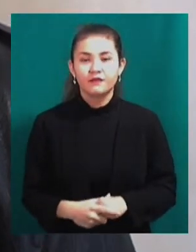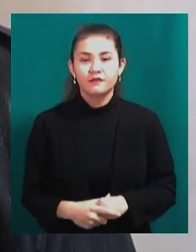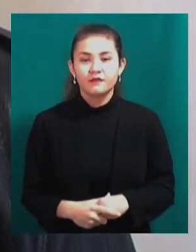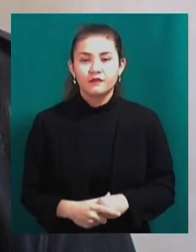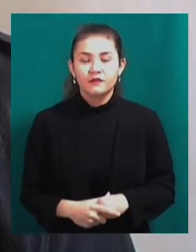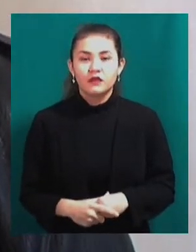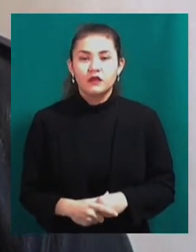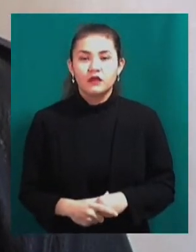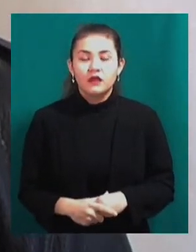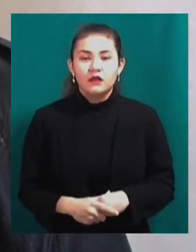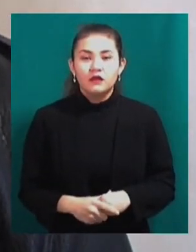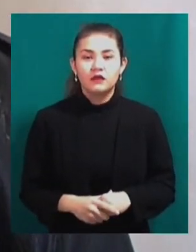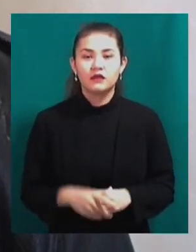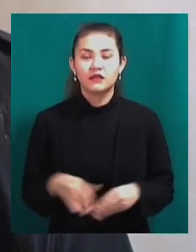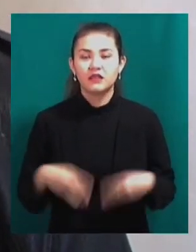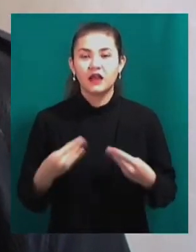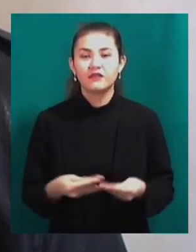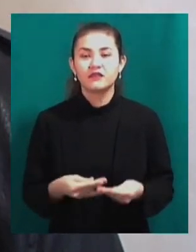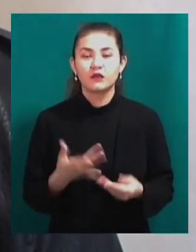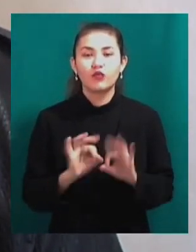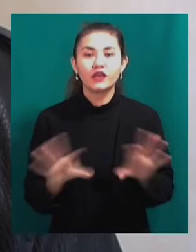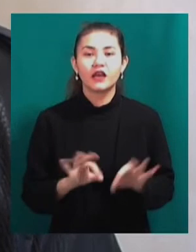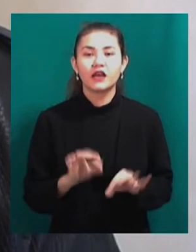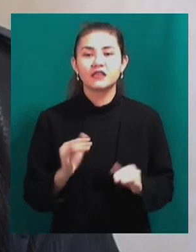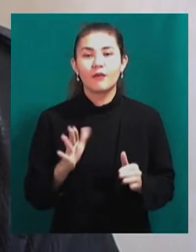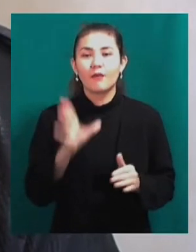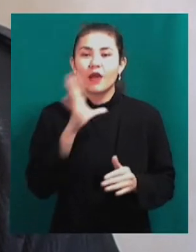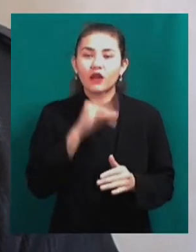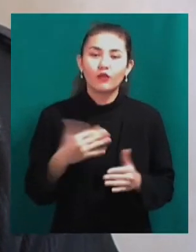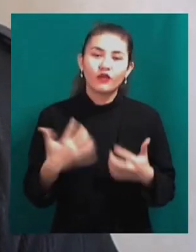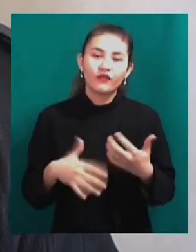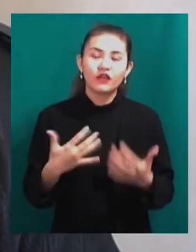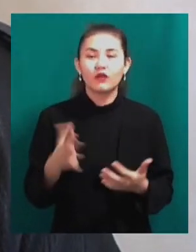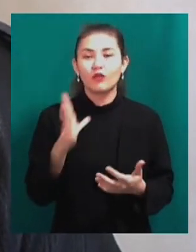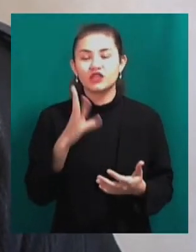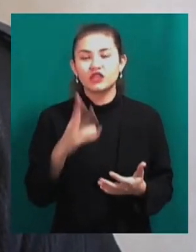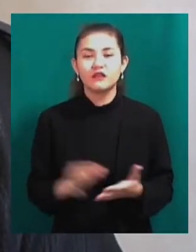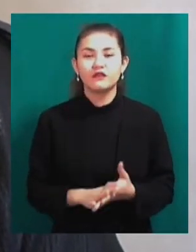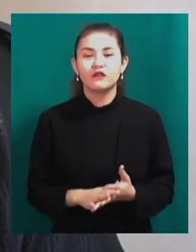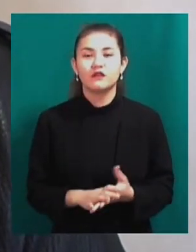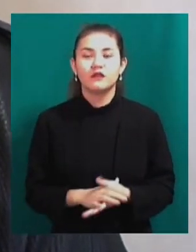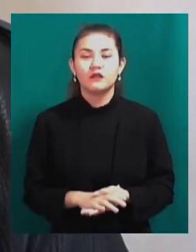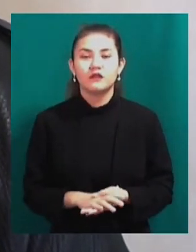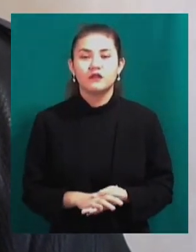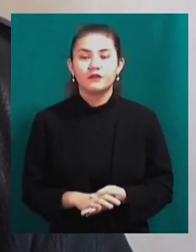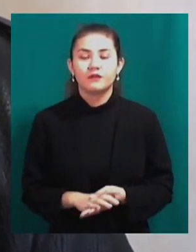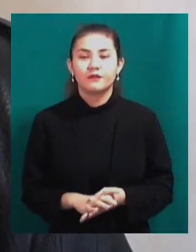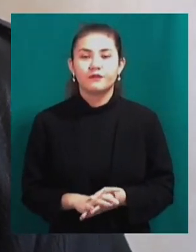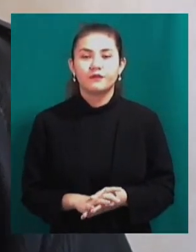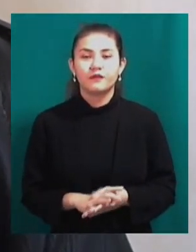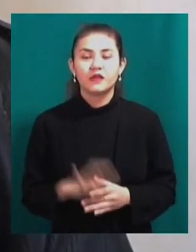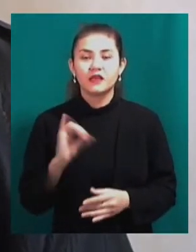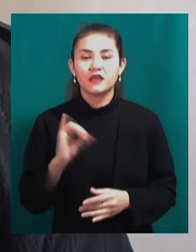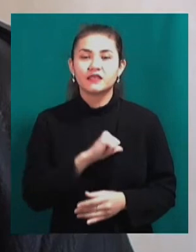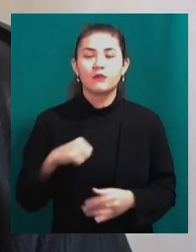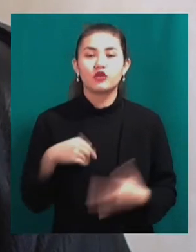експерт дався до таких пояснень, як малоймовірно, можливо, тобто конкретики він не навів. От. І саме тому після